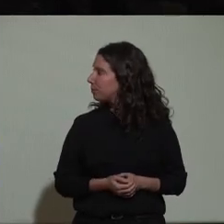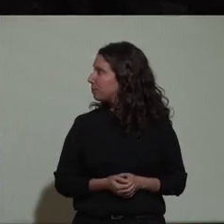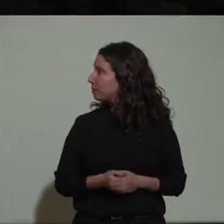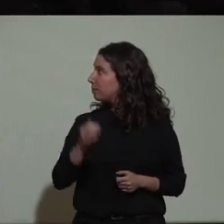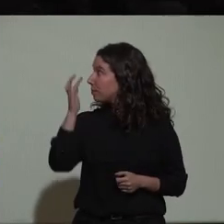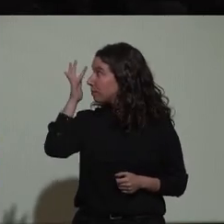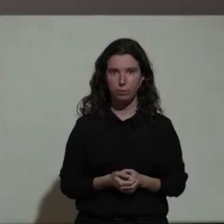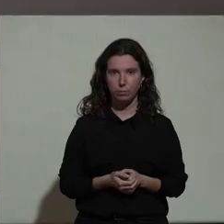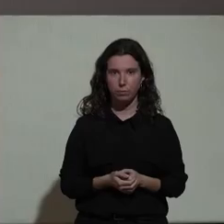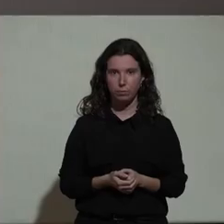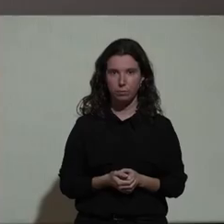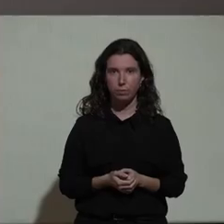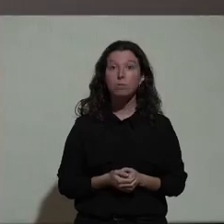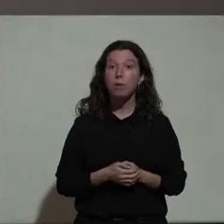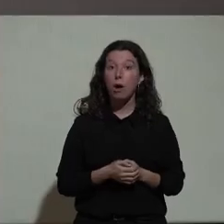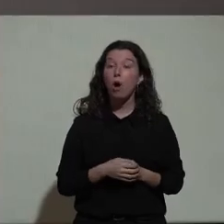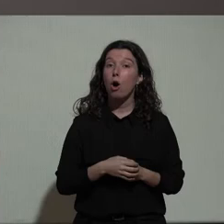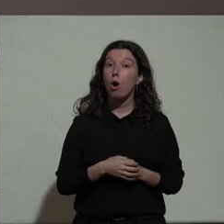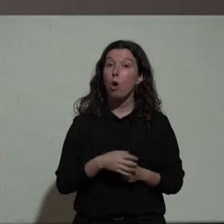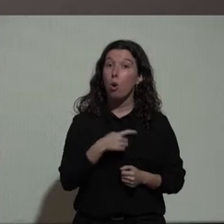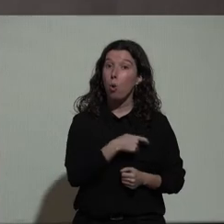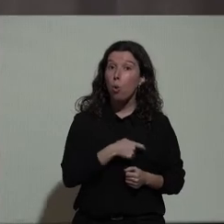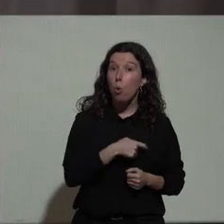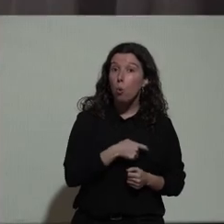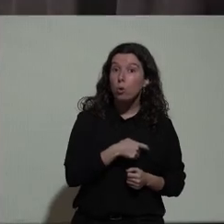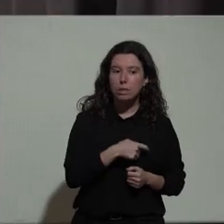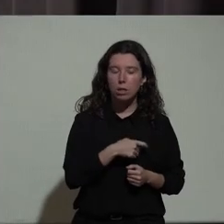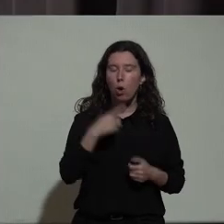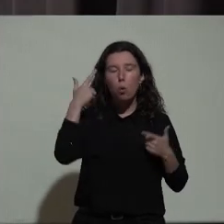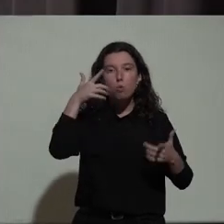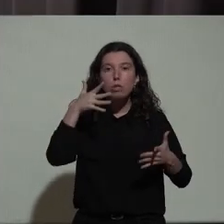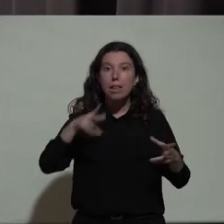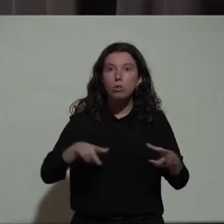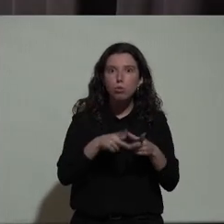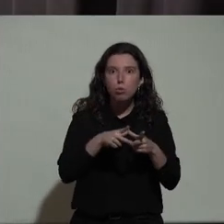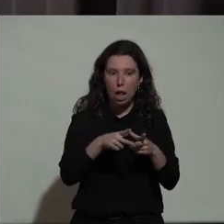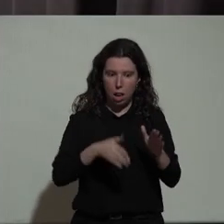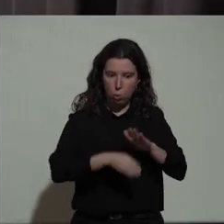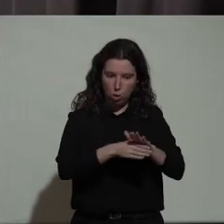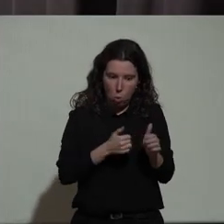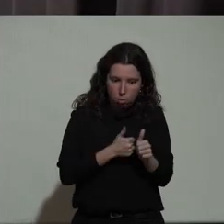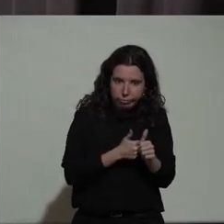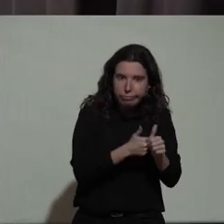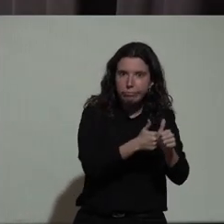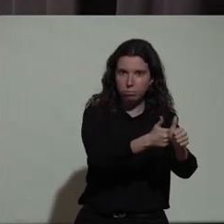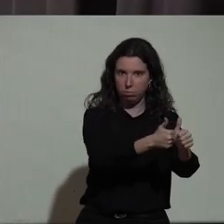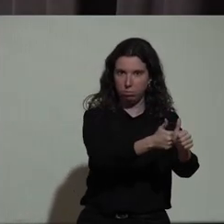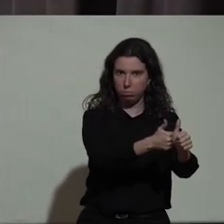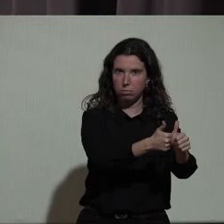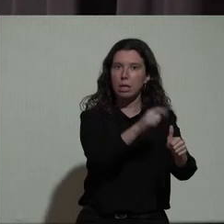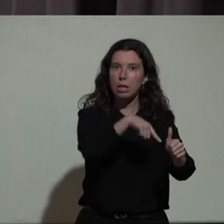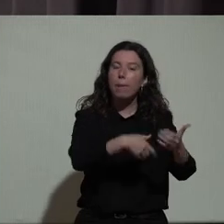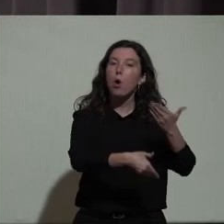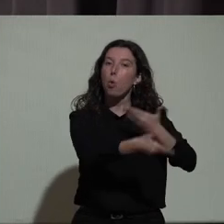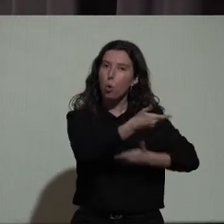Des del Consell Social seguirem en tot moment impulsant i recolzant les complicitats necessàries per a no fer aquest camí sols. Seguirem